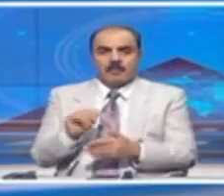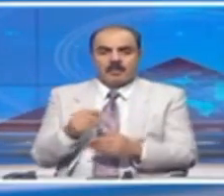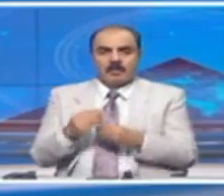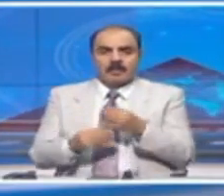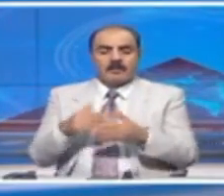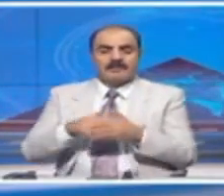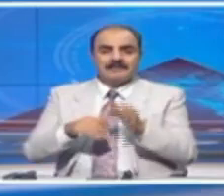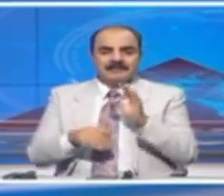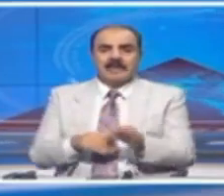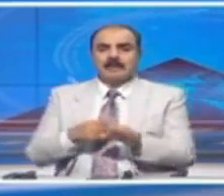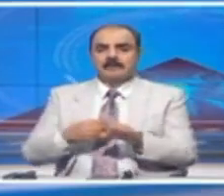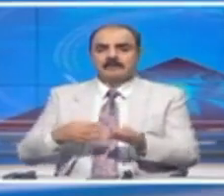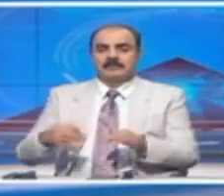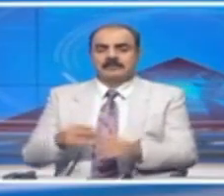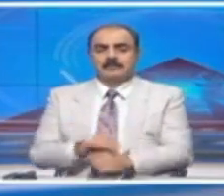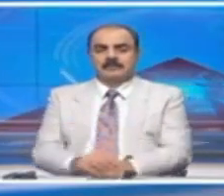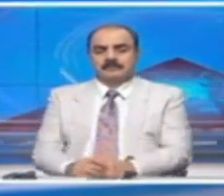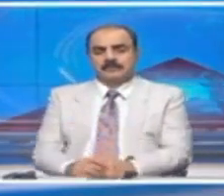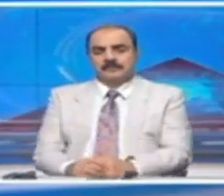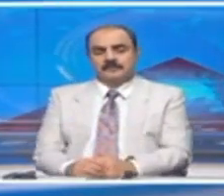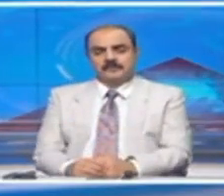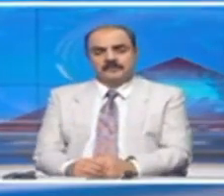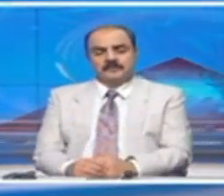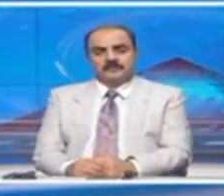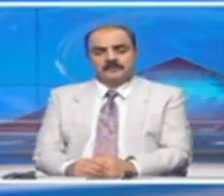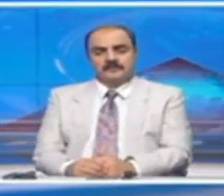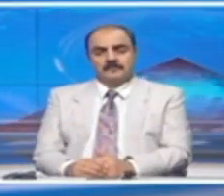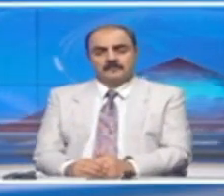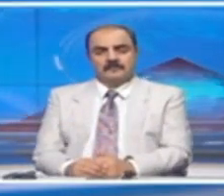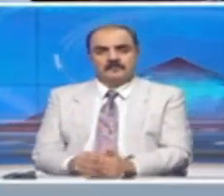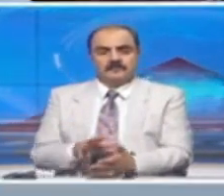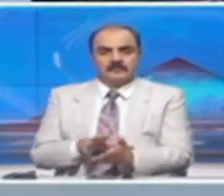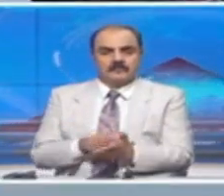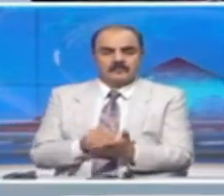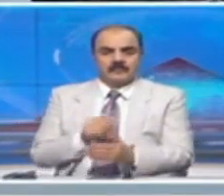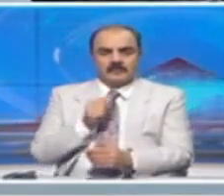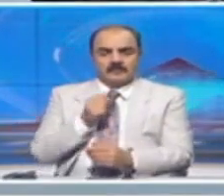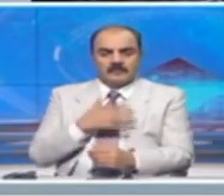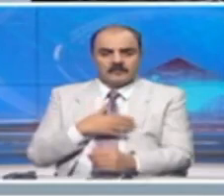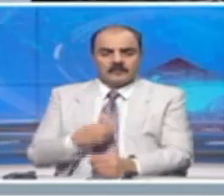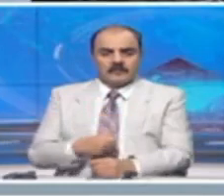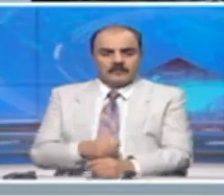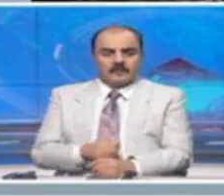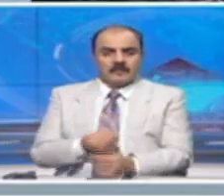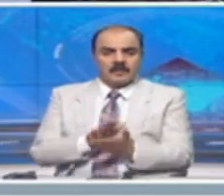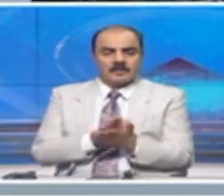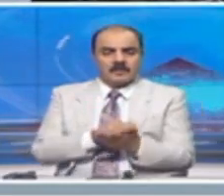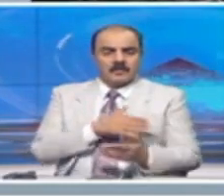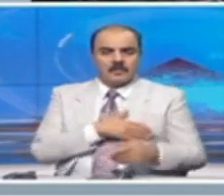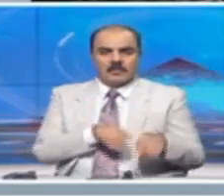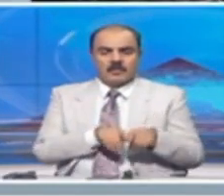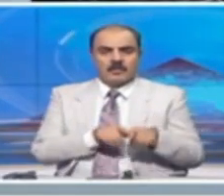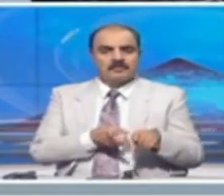لإجراء الانتخابات في موعدها المقرر؟ بداية اسمح لي أن أنا أهنئ الجزائر الشقيقة